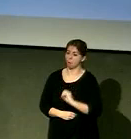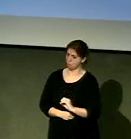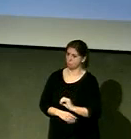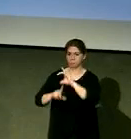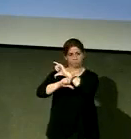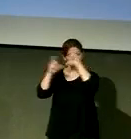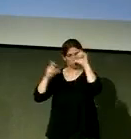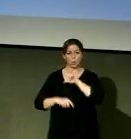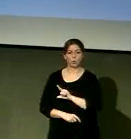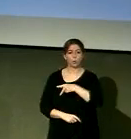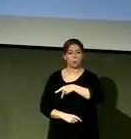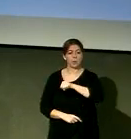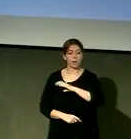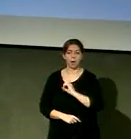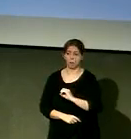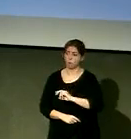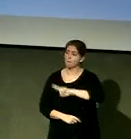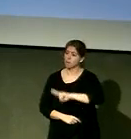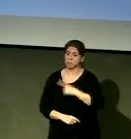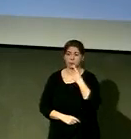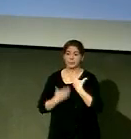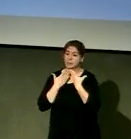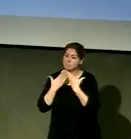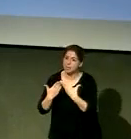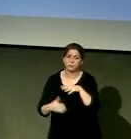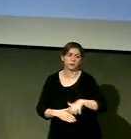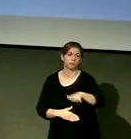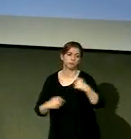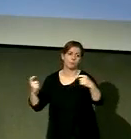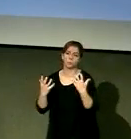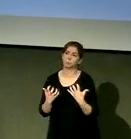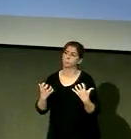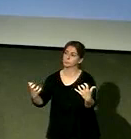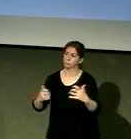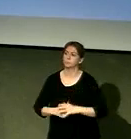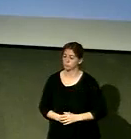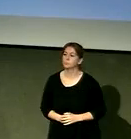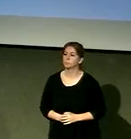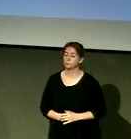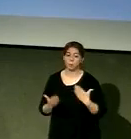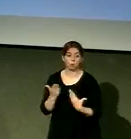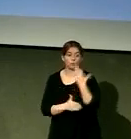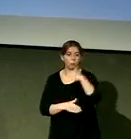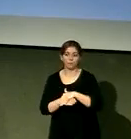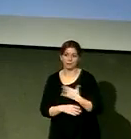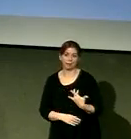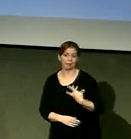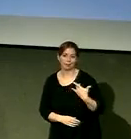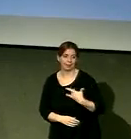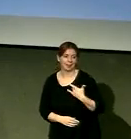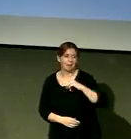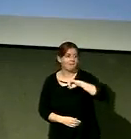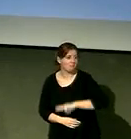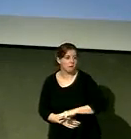vous remercie d'être là aujourd'hui pour cette journée qui est très intéressante dans le sens où c'est